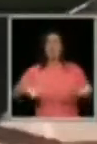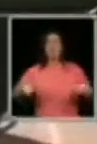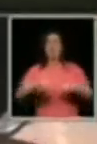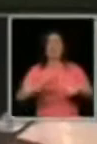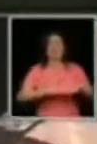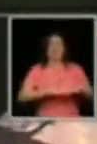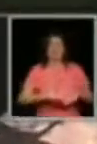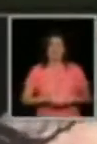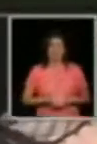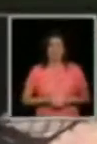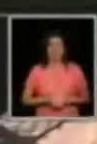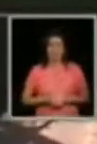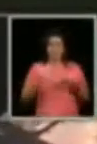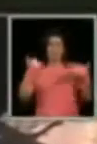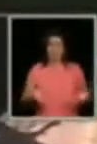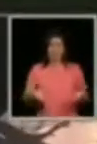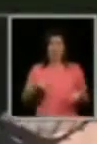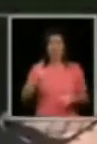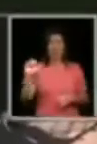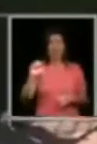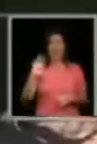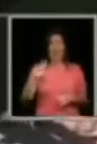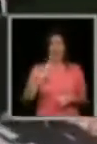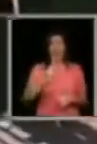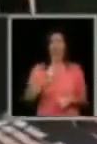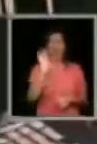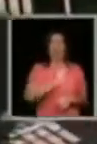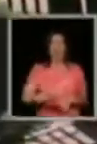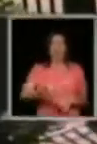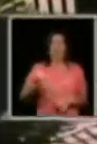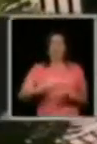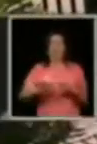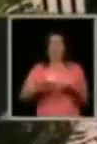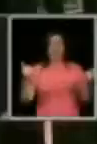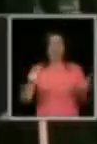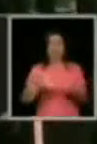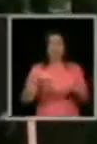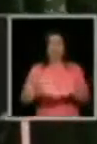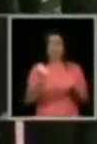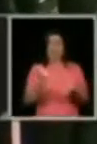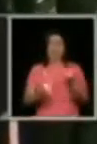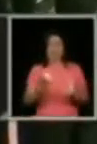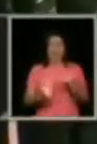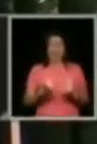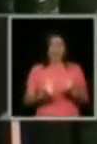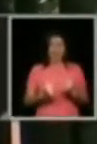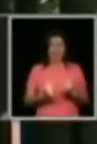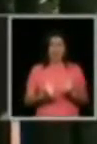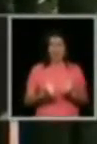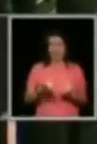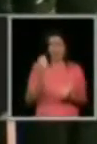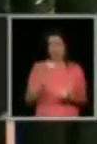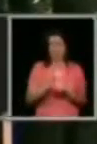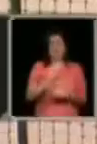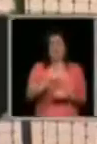איתו. לפני 8 שנים, בשנת 2005, נכון. כשהיה עובד מדינה, הורשע בכך שבמקביל עבד במגזר